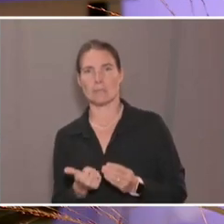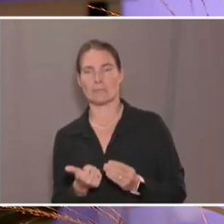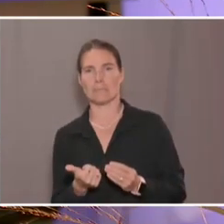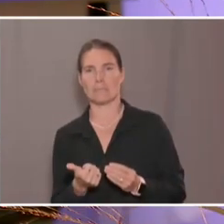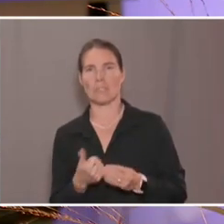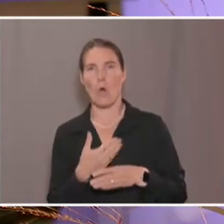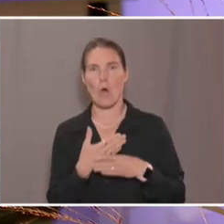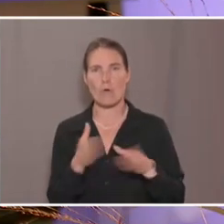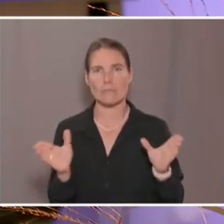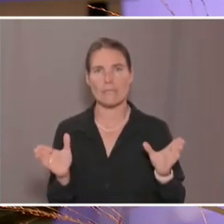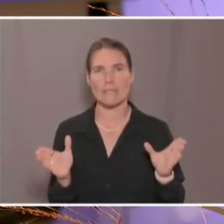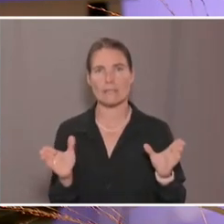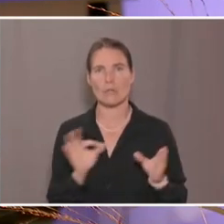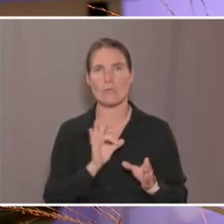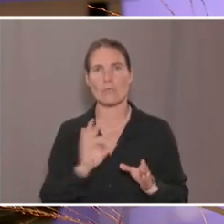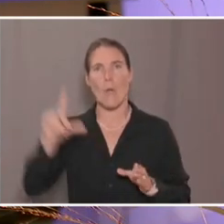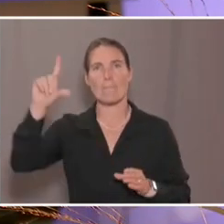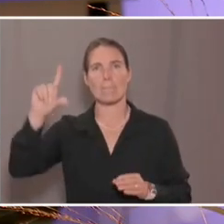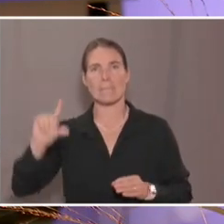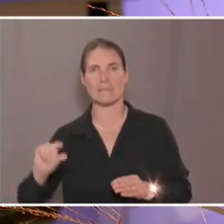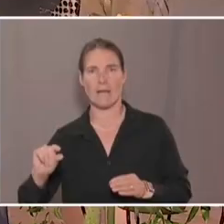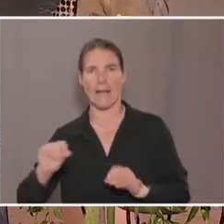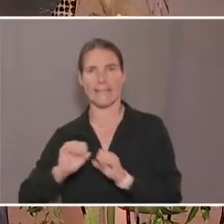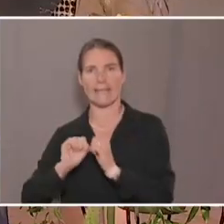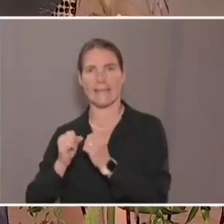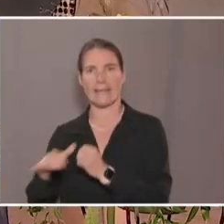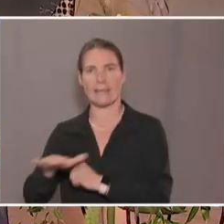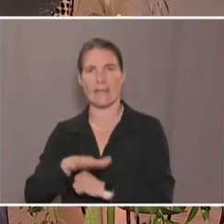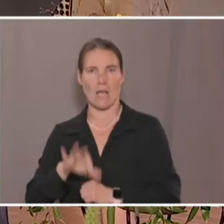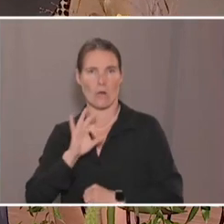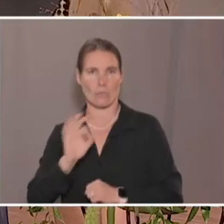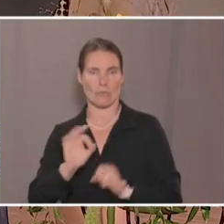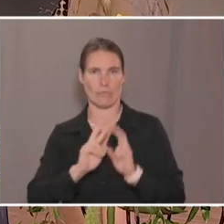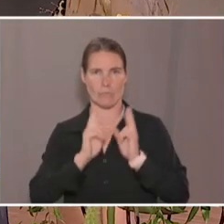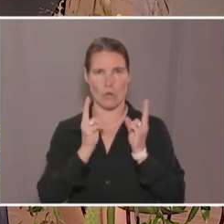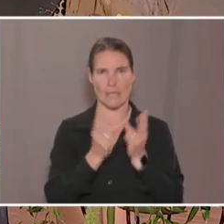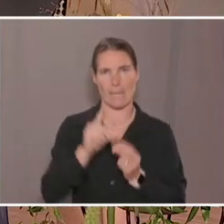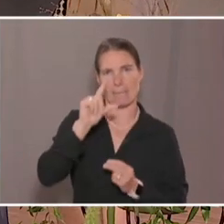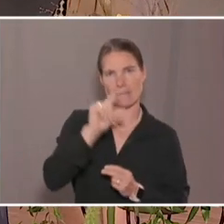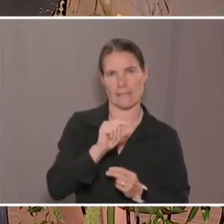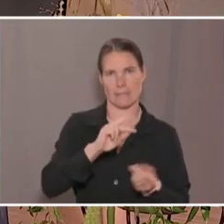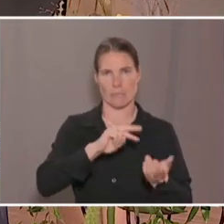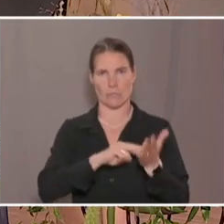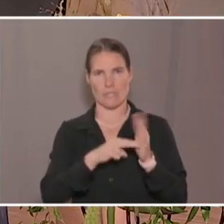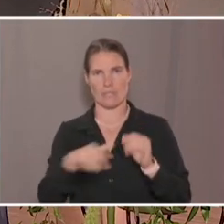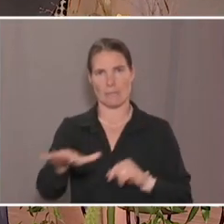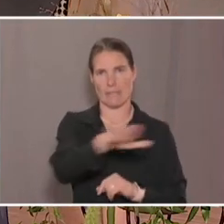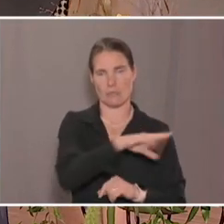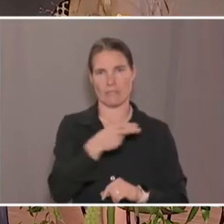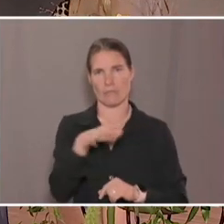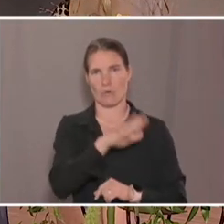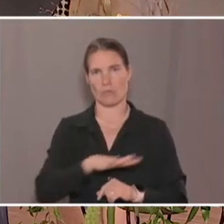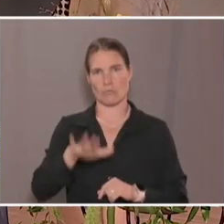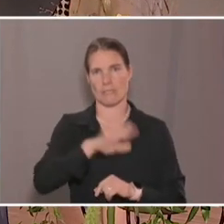die Offenheit für Minderheiten, auch für die erfolgreiche Minderheitenpolitik in unserem Land, die inzwischen